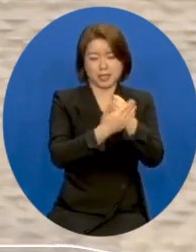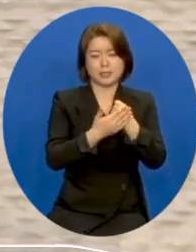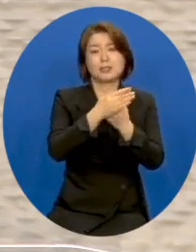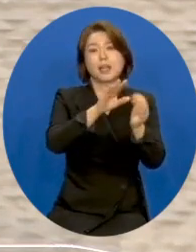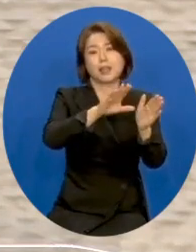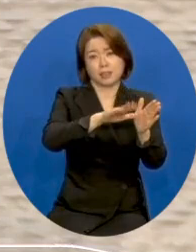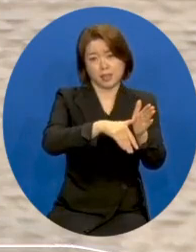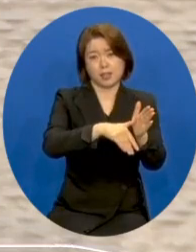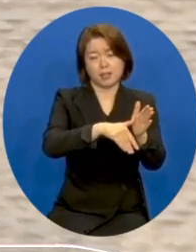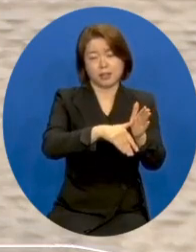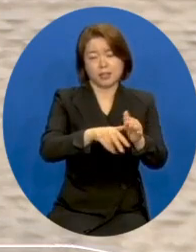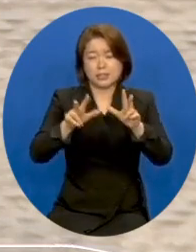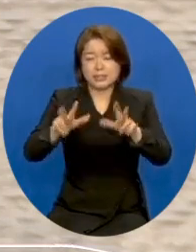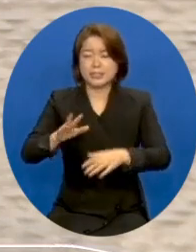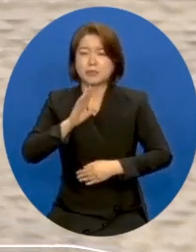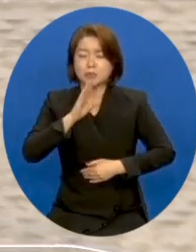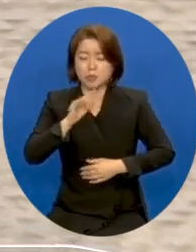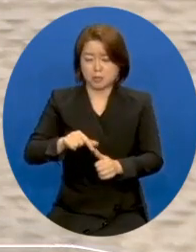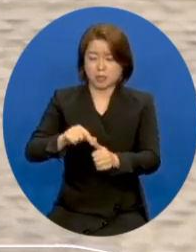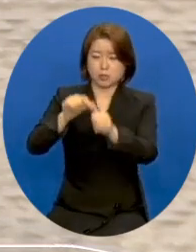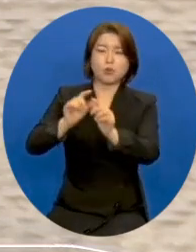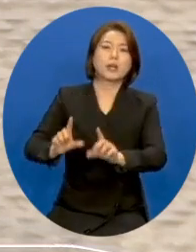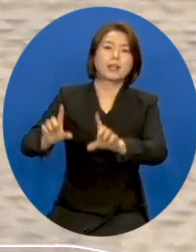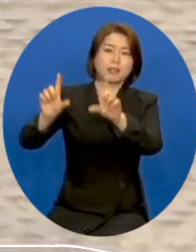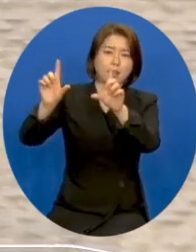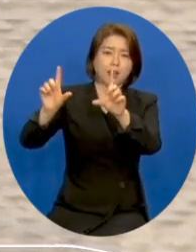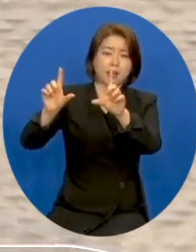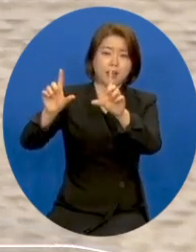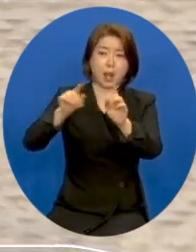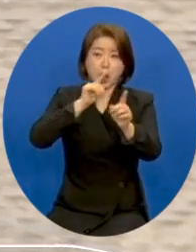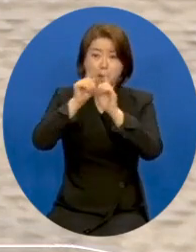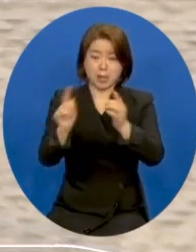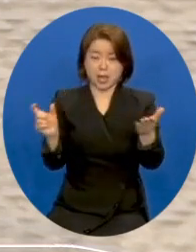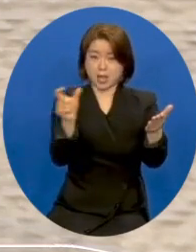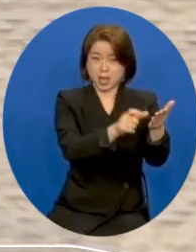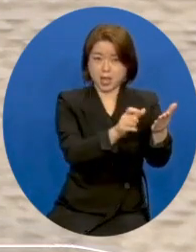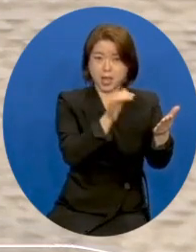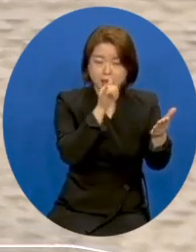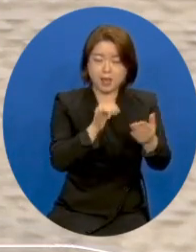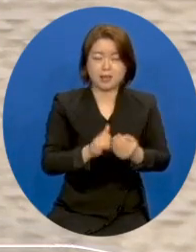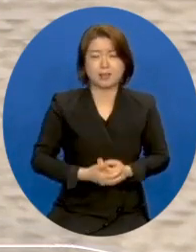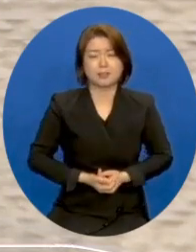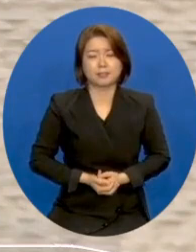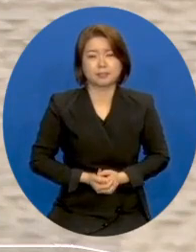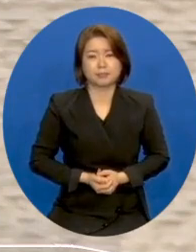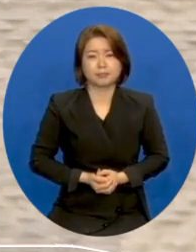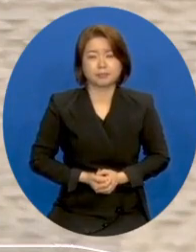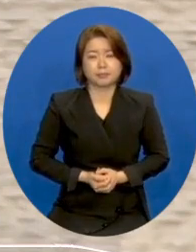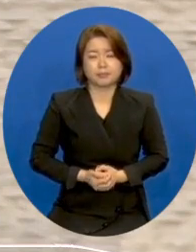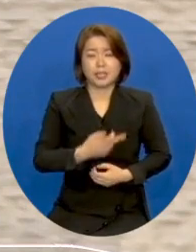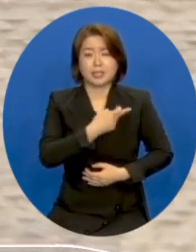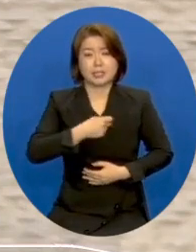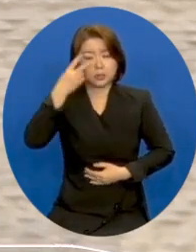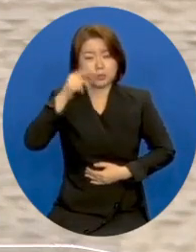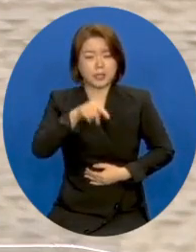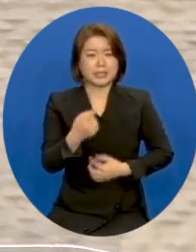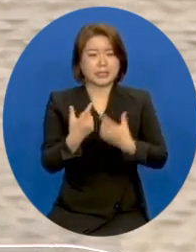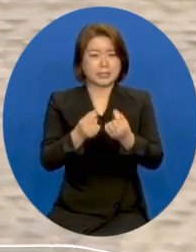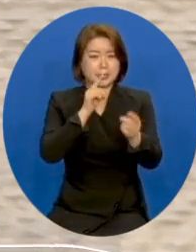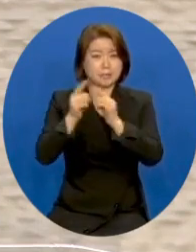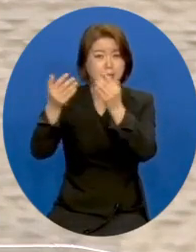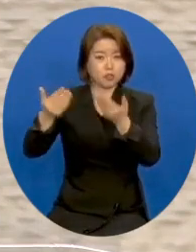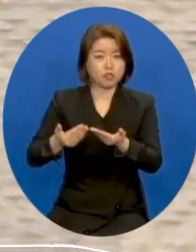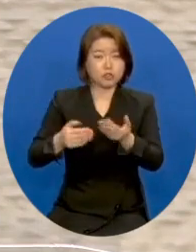때고 지금이야말로 구원의 날이라 그렇게 말씀을 했습니다. 사도 바울이 이렇게 말씀하신